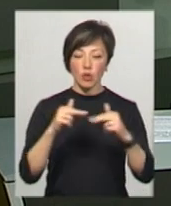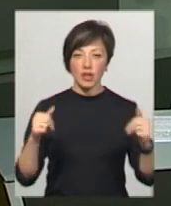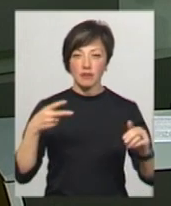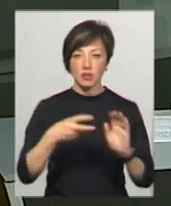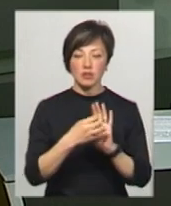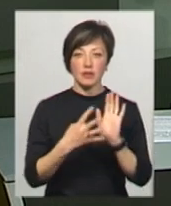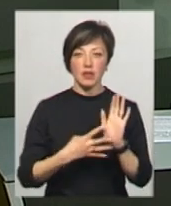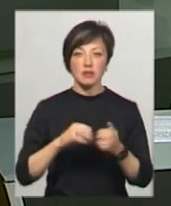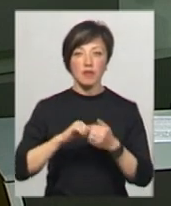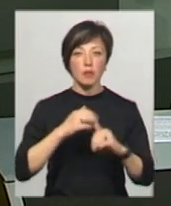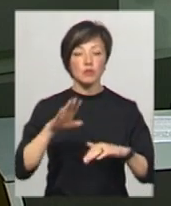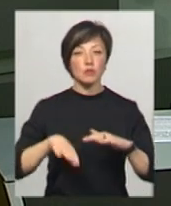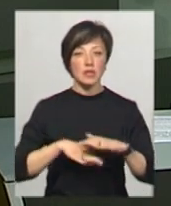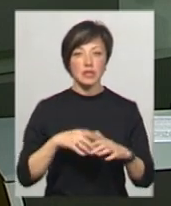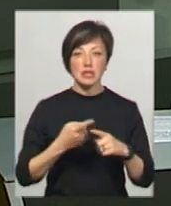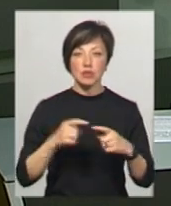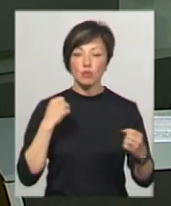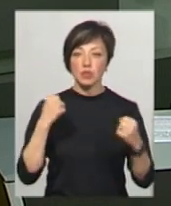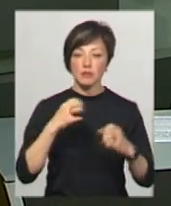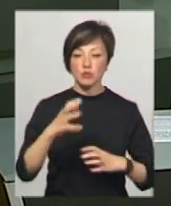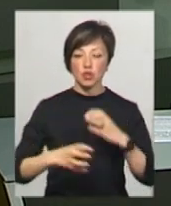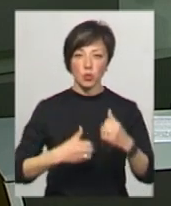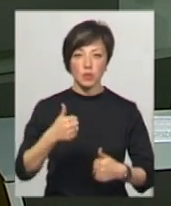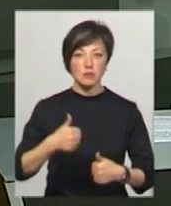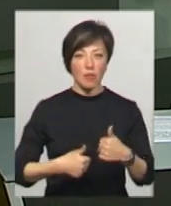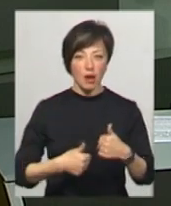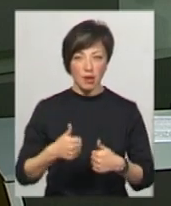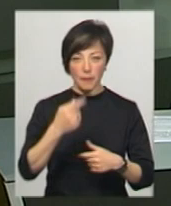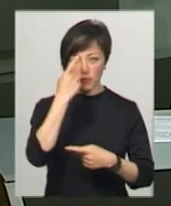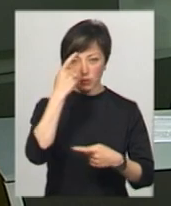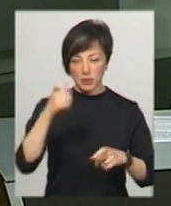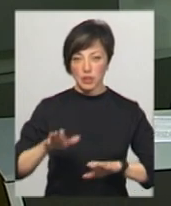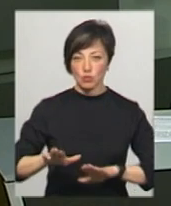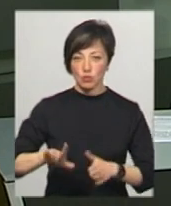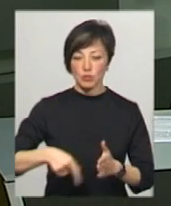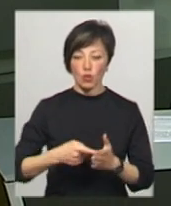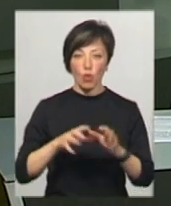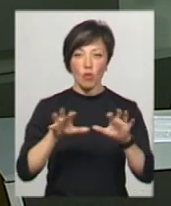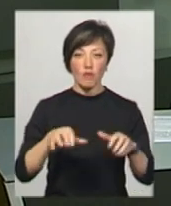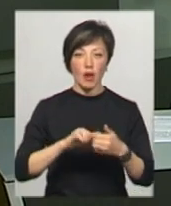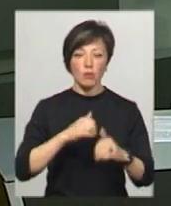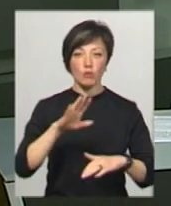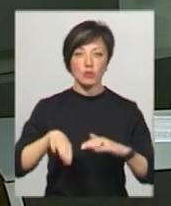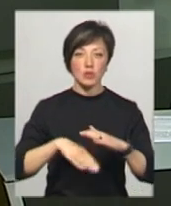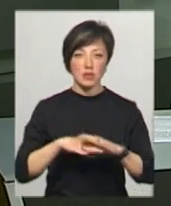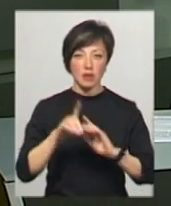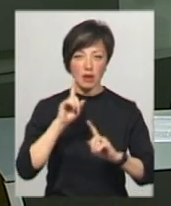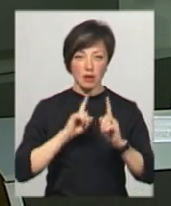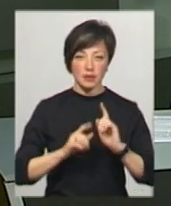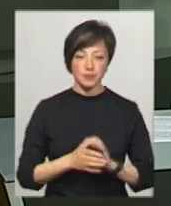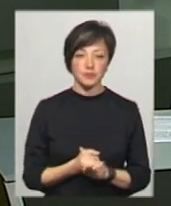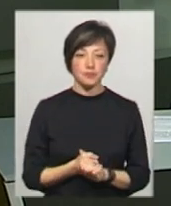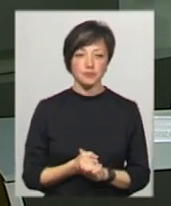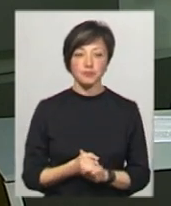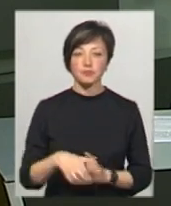ралі-фортеця-2019 у Кам'янці-Подільському. Це спортивне міжнародне змагання, повідомляє заступник міського голови Кам'янець-Подільської міськради Вадим